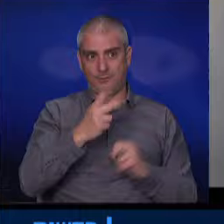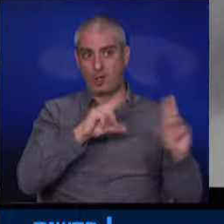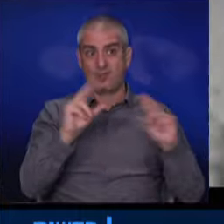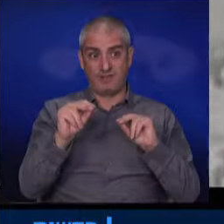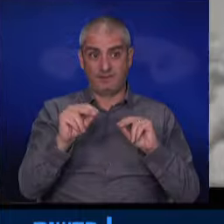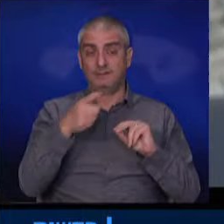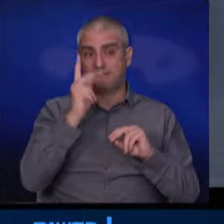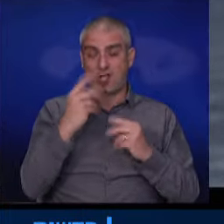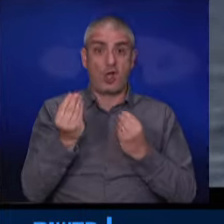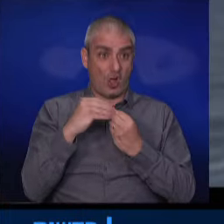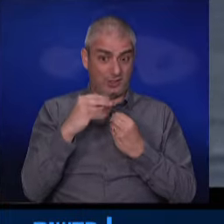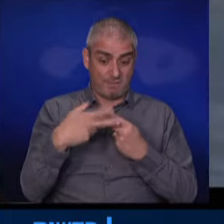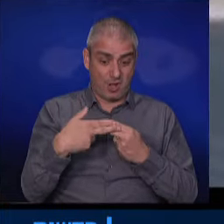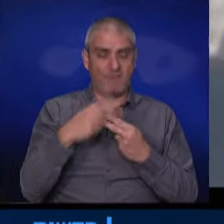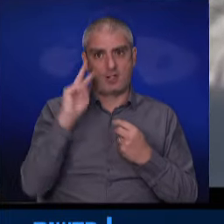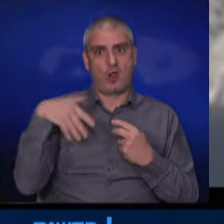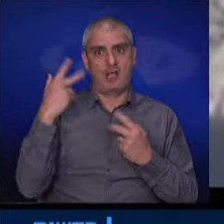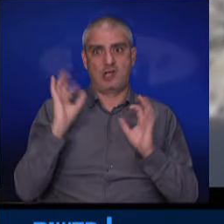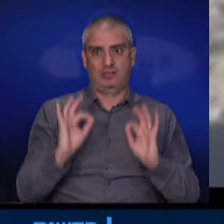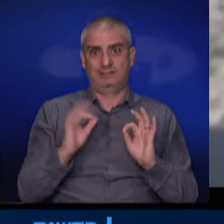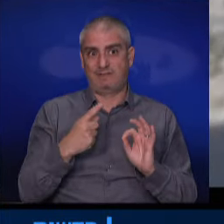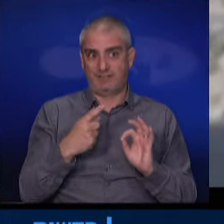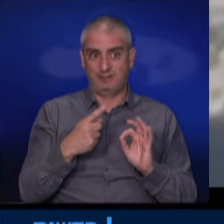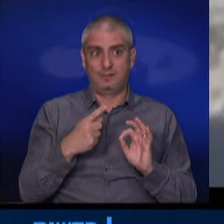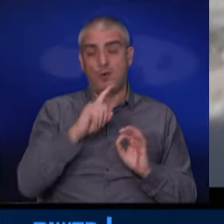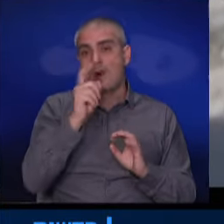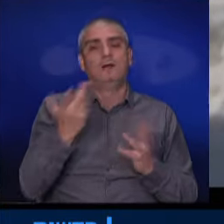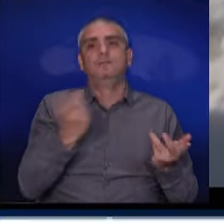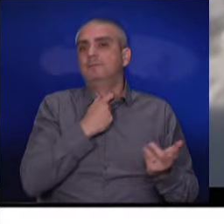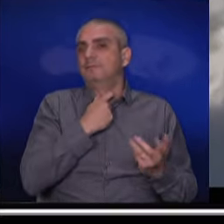לדעתם עוד אירוע כזה בקרוב הוא אפשרות סבירה. אולי גם בלתי נמנעת.